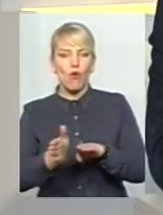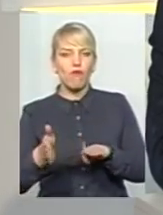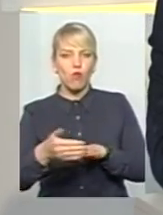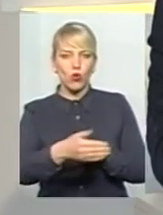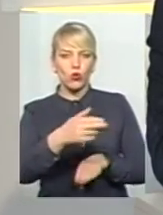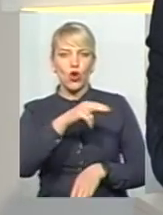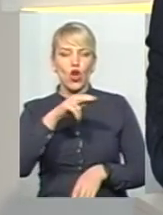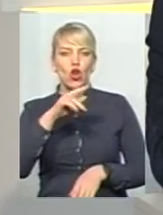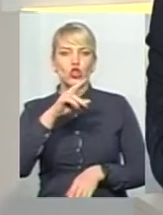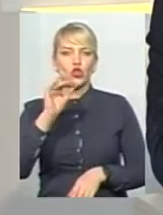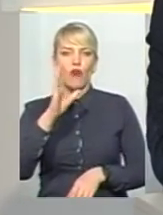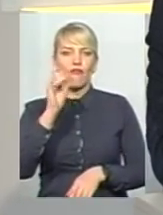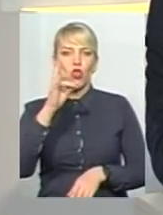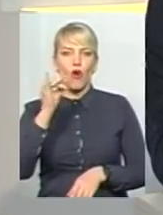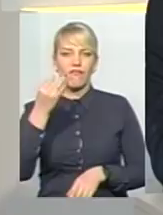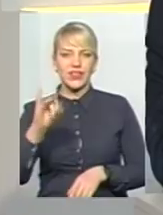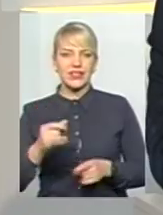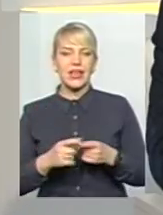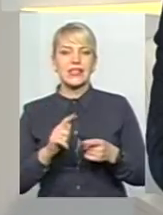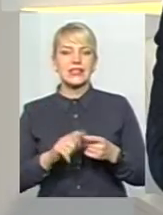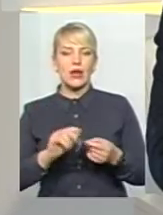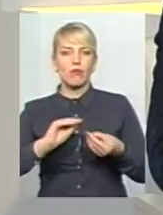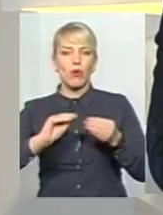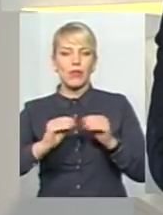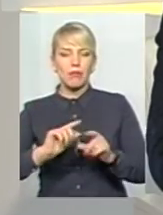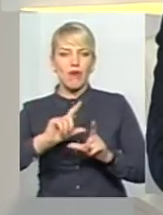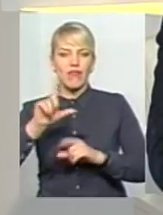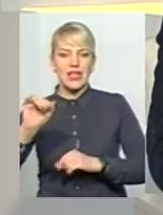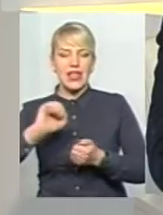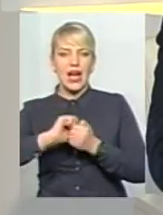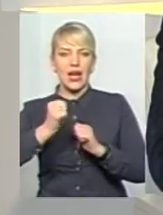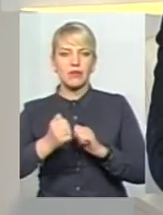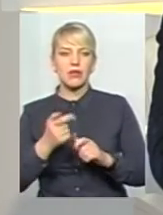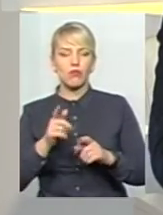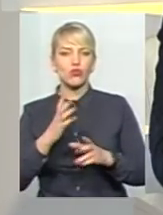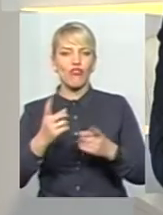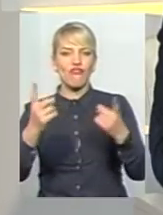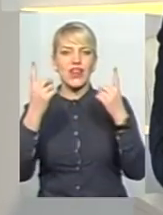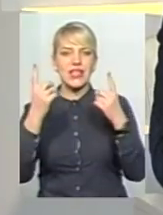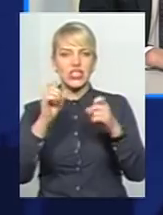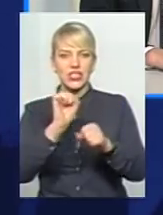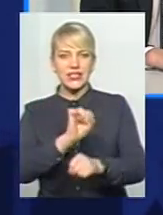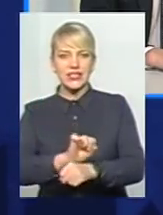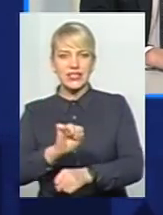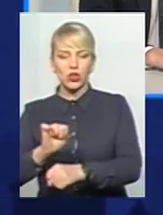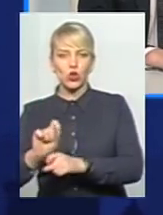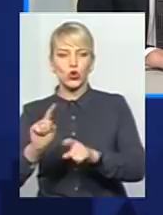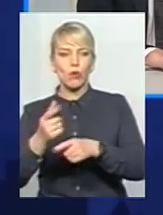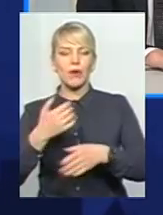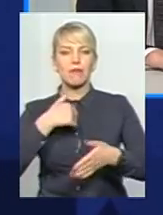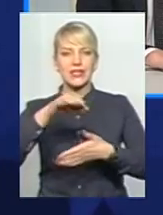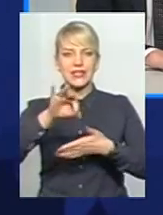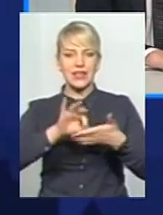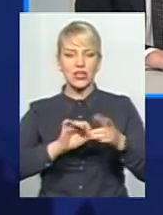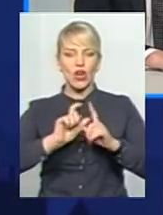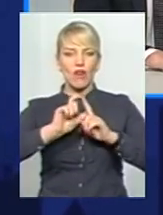по вулиці Староміській. Це проблема з виїздом на Кам'янецький, який може зробити величезні затори. Тому ми одразу ж, скажімо, висловились